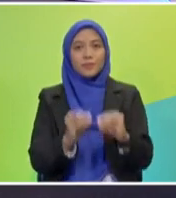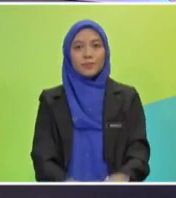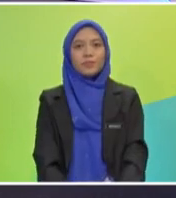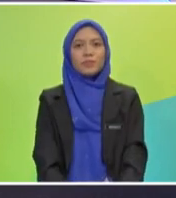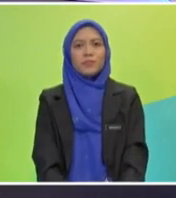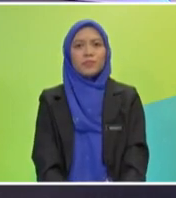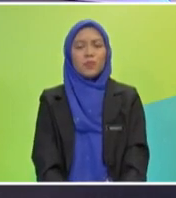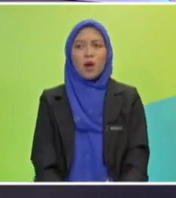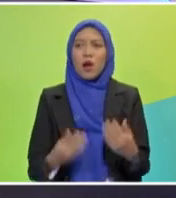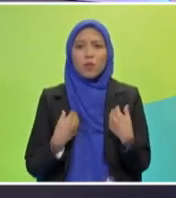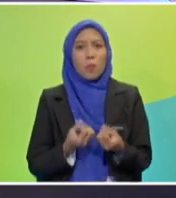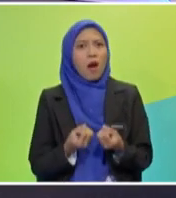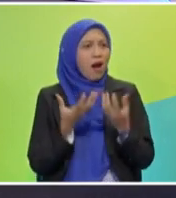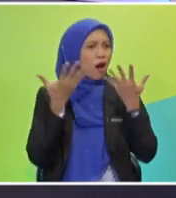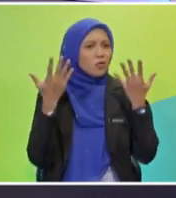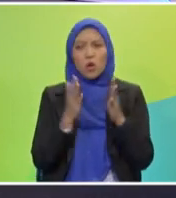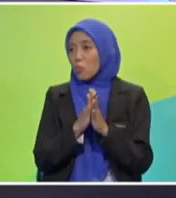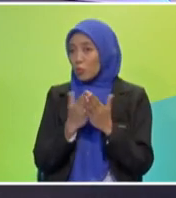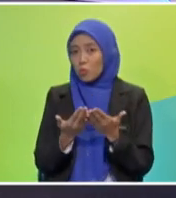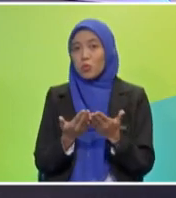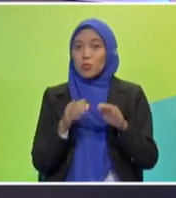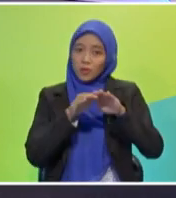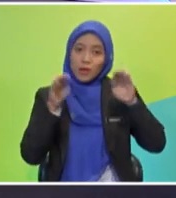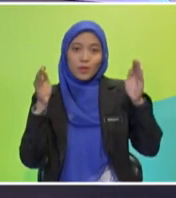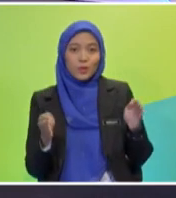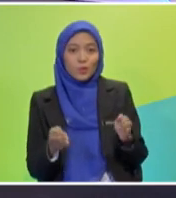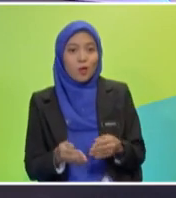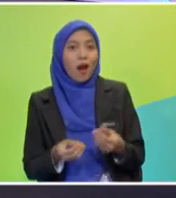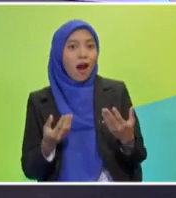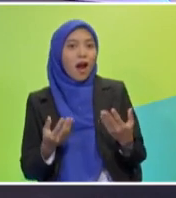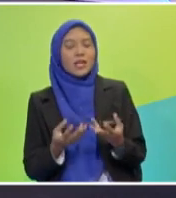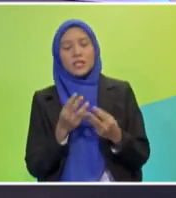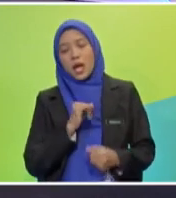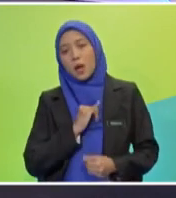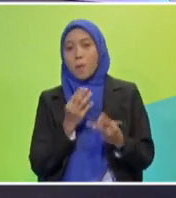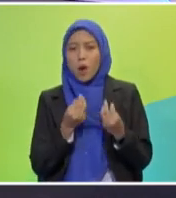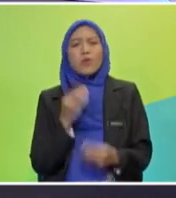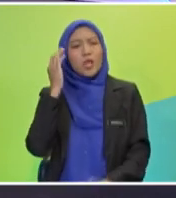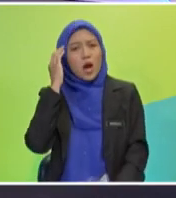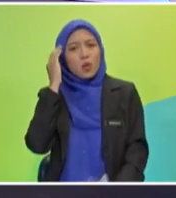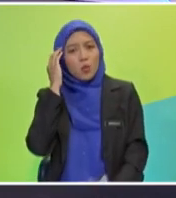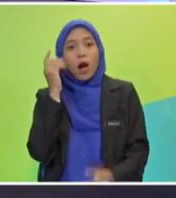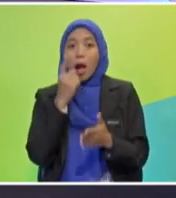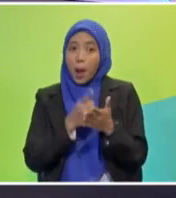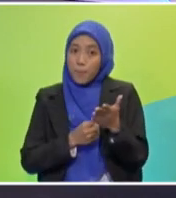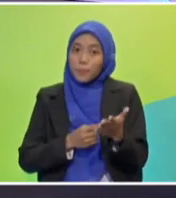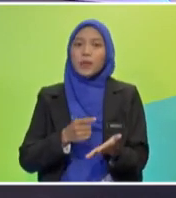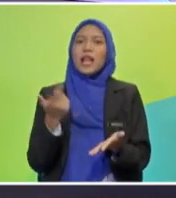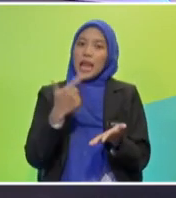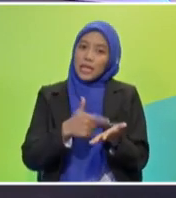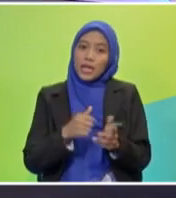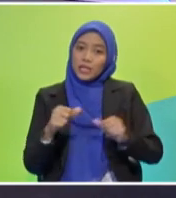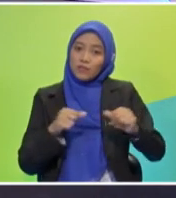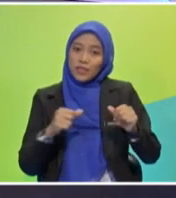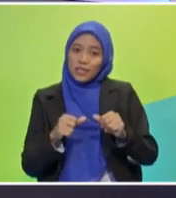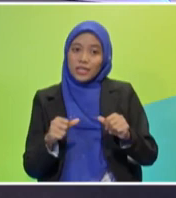ada banyak sangat buku-buku ni. Menariknya, kalau adik-adik semua nak tahu apa lagi aktiviti yang cikgu nak lakukan, jangan